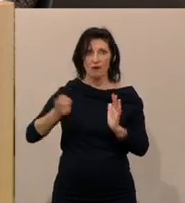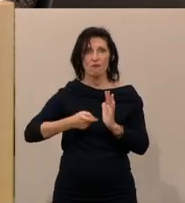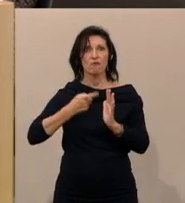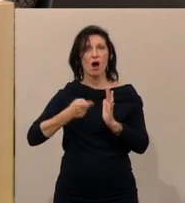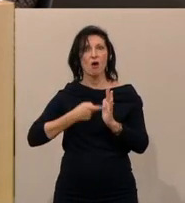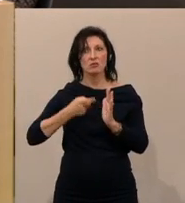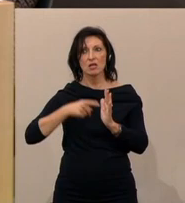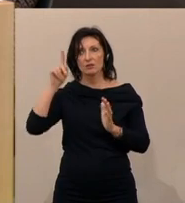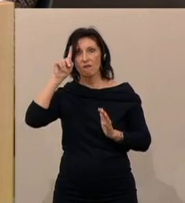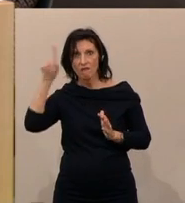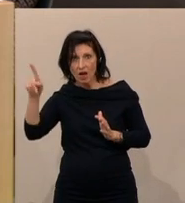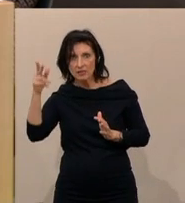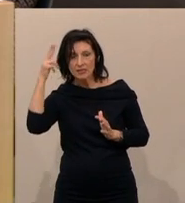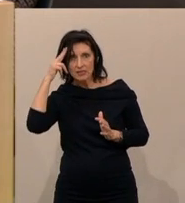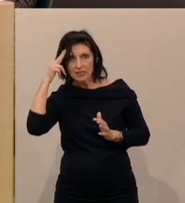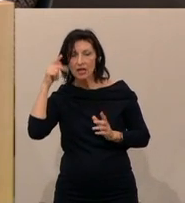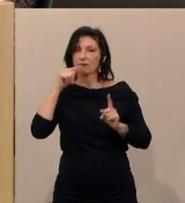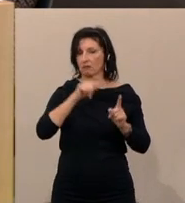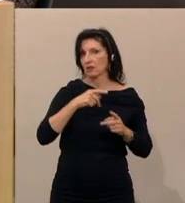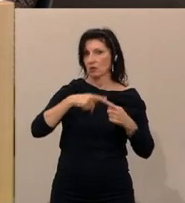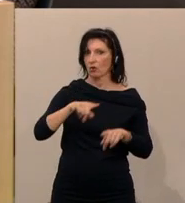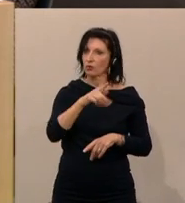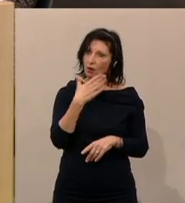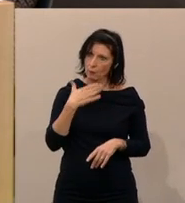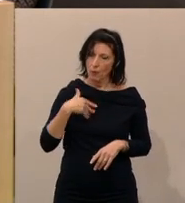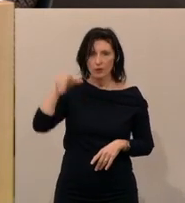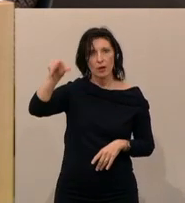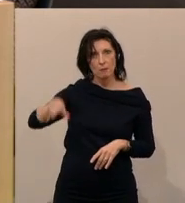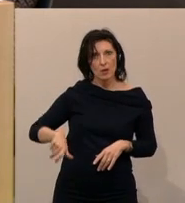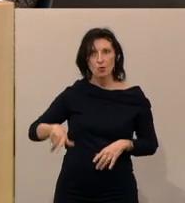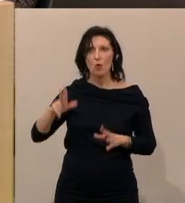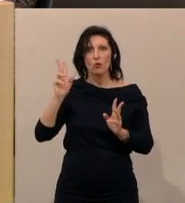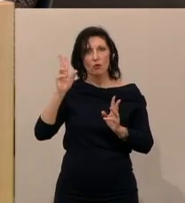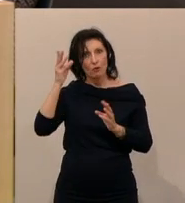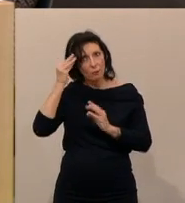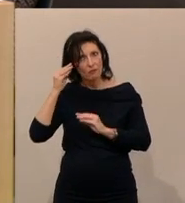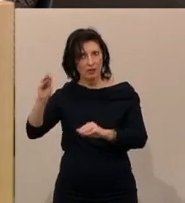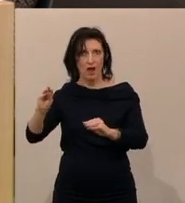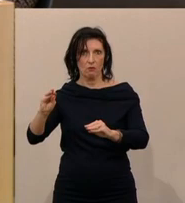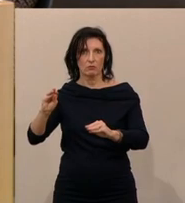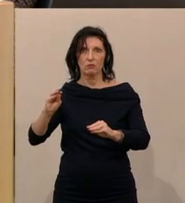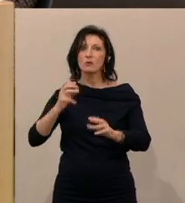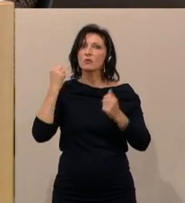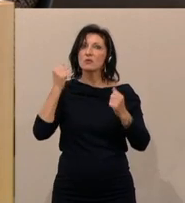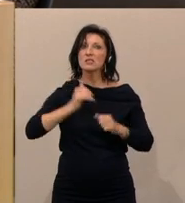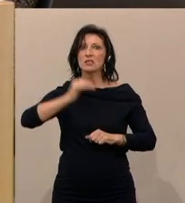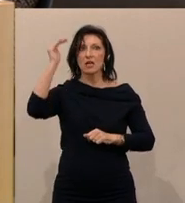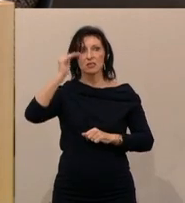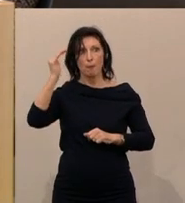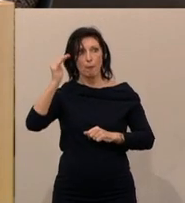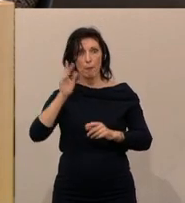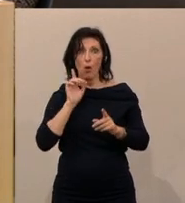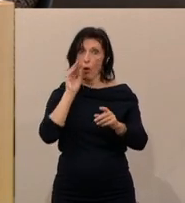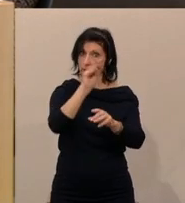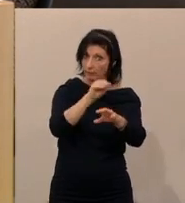Voraussetzungen Bescheid weiß und das Interesse daran hat, dass die überprüfte Person vertrauenswürdig ist, an die Sicherheitsbehörde heranzutreten